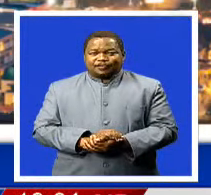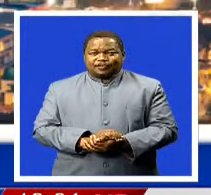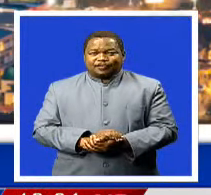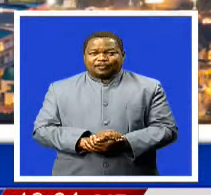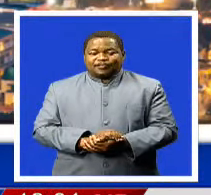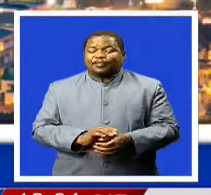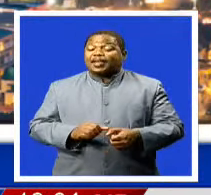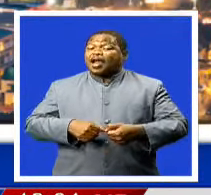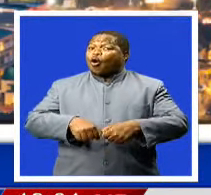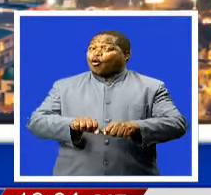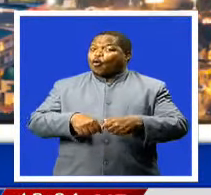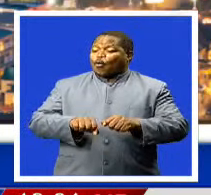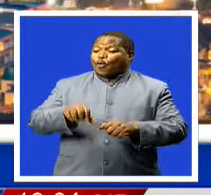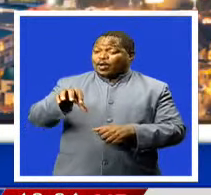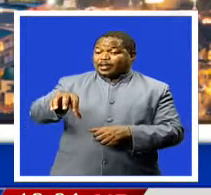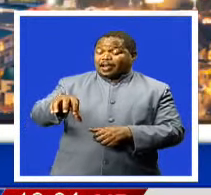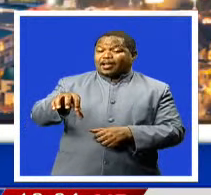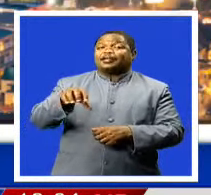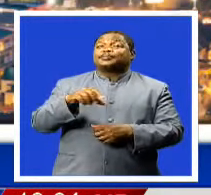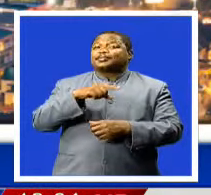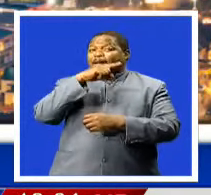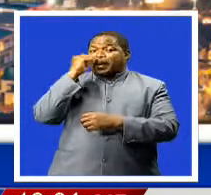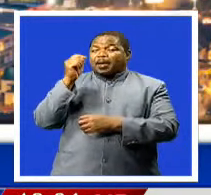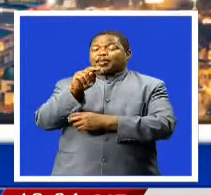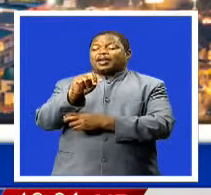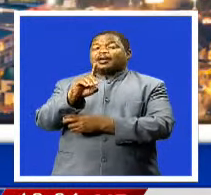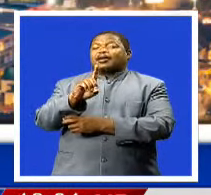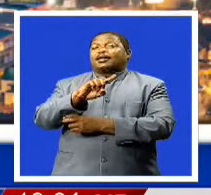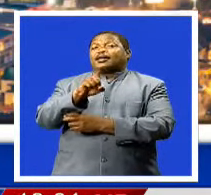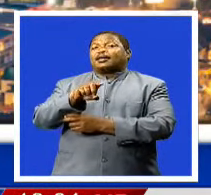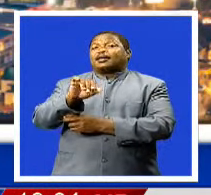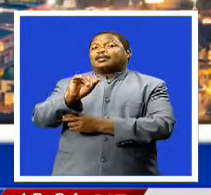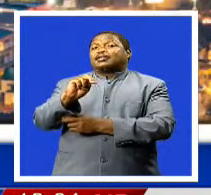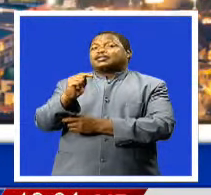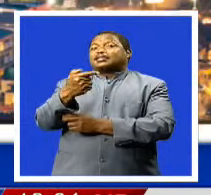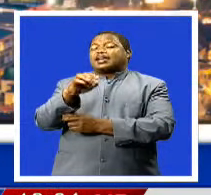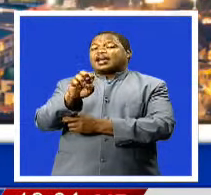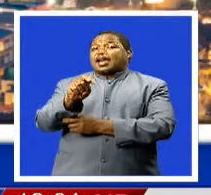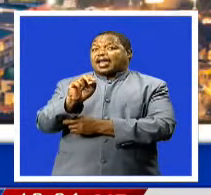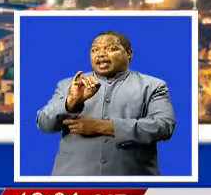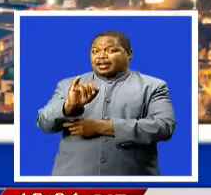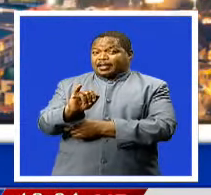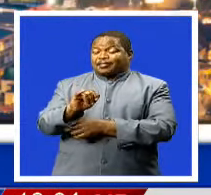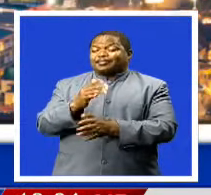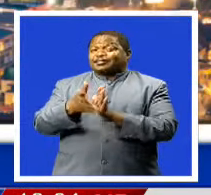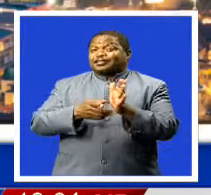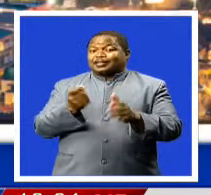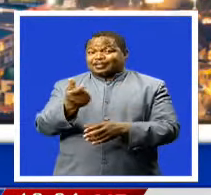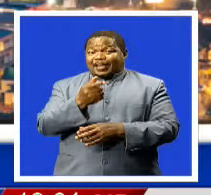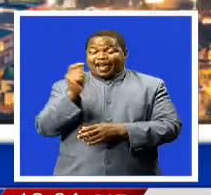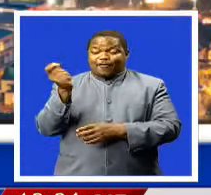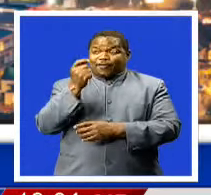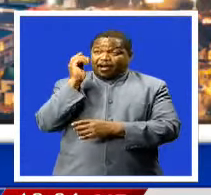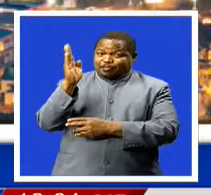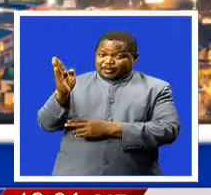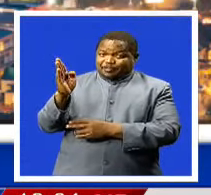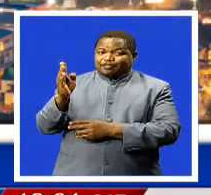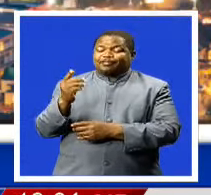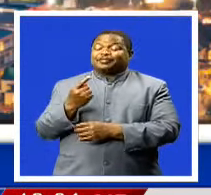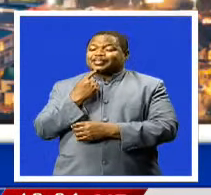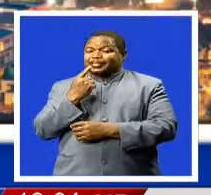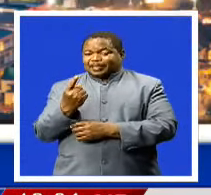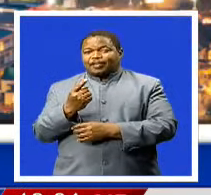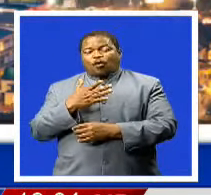Inkundla yasenzingeni ithi itimisele kuthuthukisa sivele singaphansi kwalenkundla. Kanti ke lokhu kuvakale